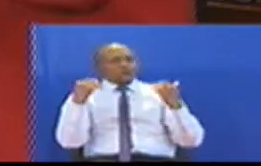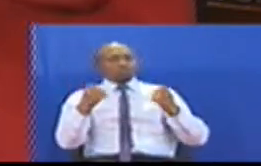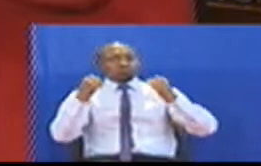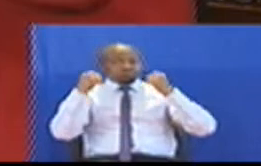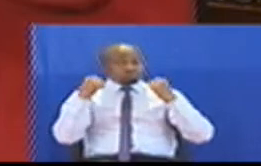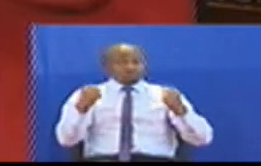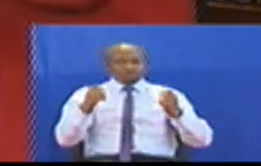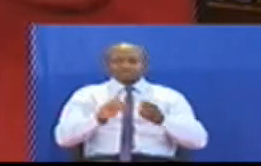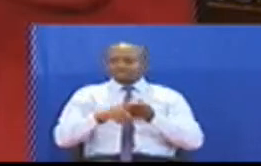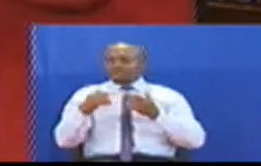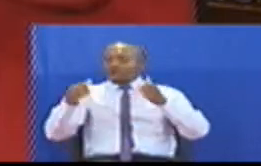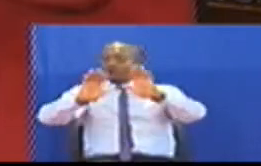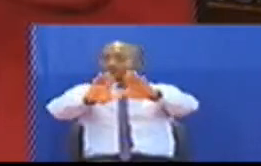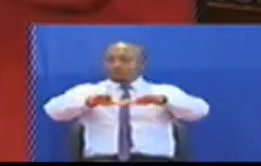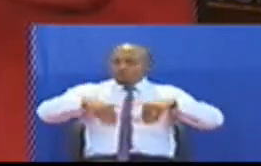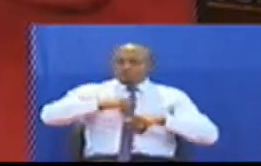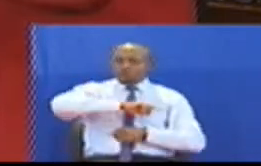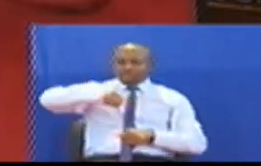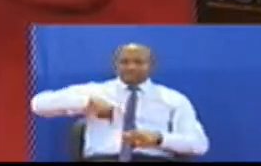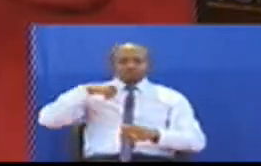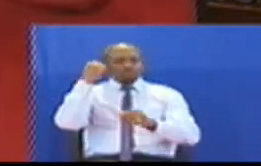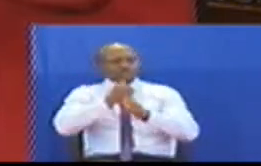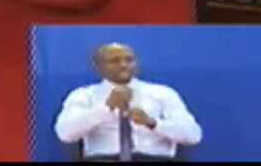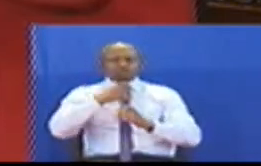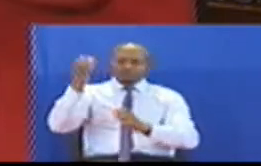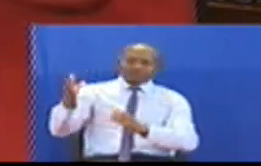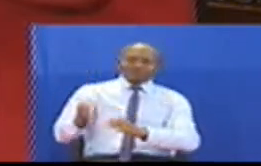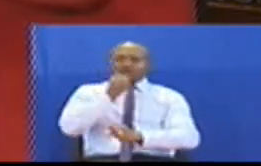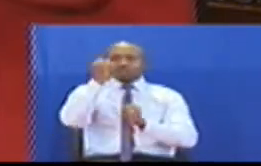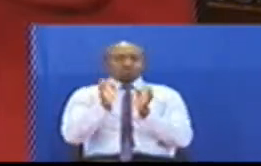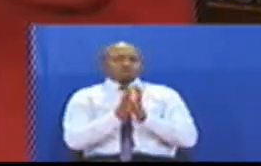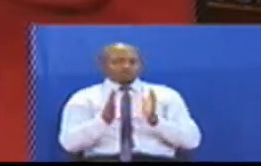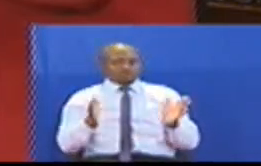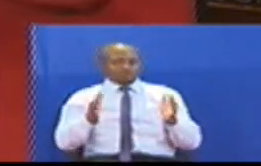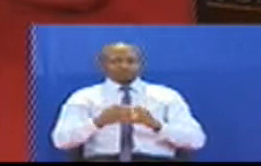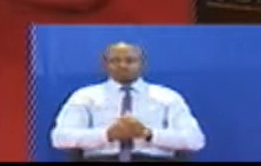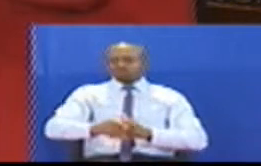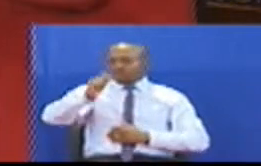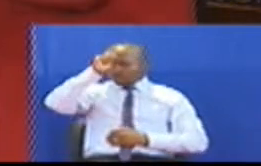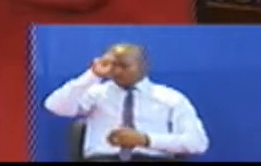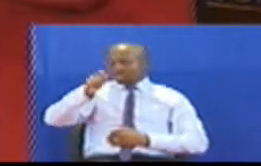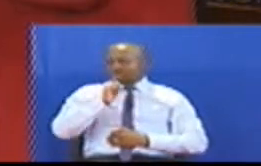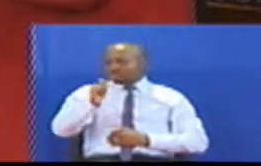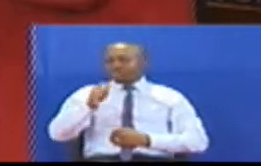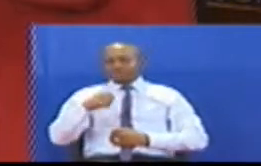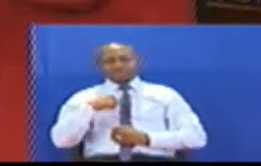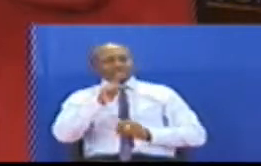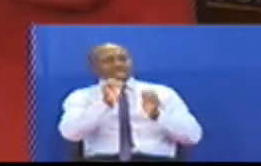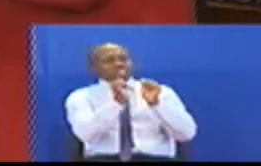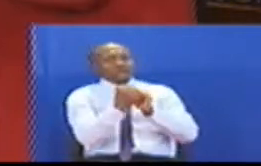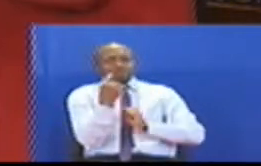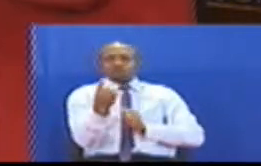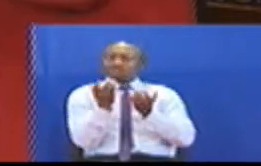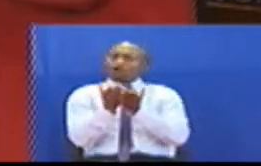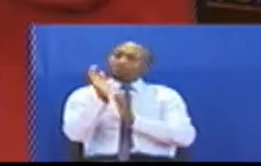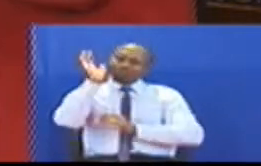hatimaye bunge letu limefanya kazi kwa ufanisi mkubwa sana. Mheshimiwa Spika, mimi na ajenda moja tu ambayo naomba unisikilize